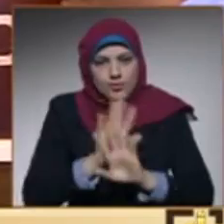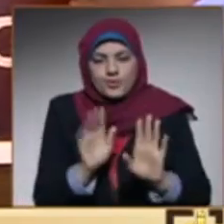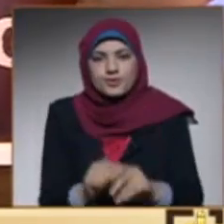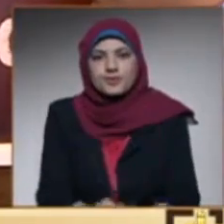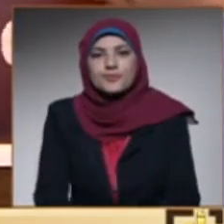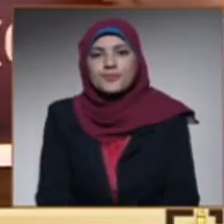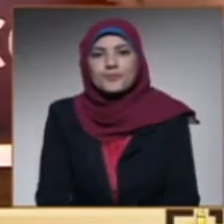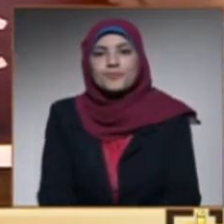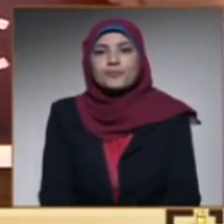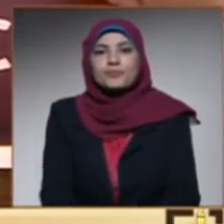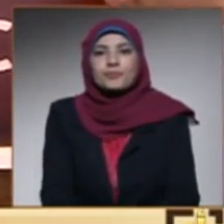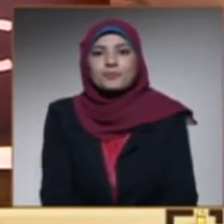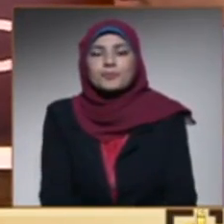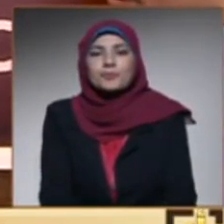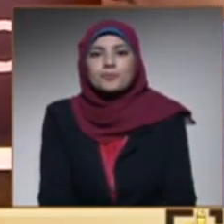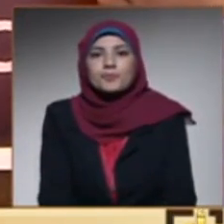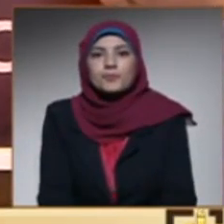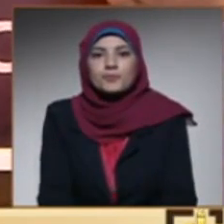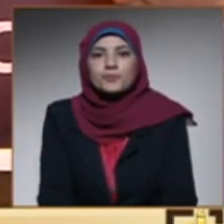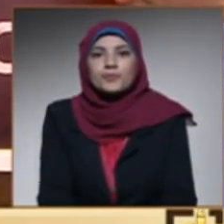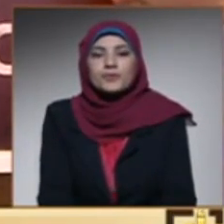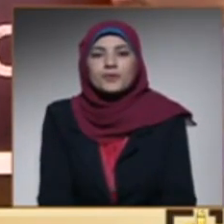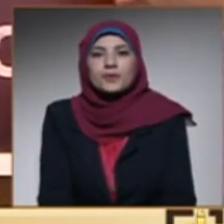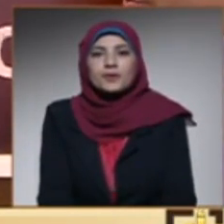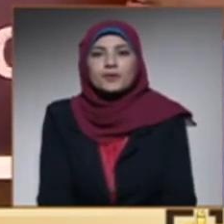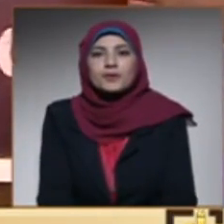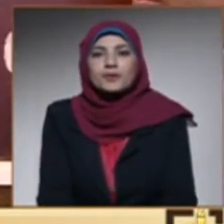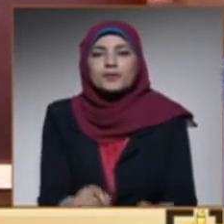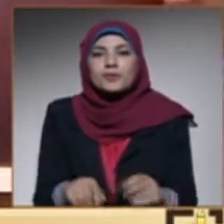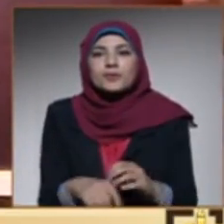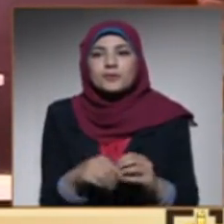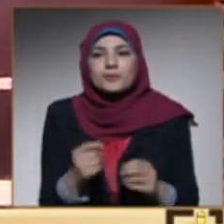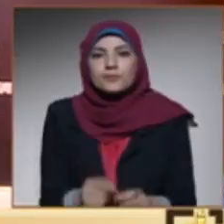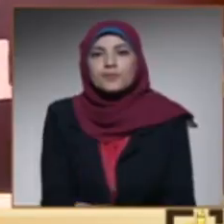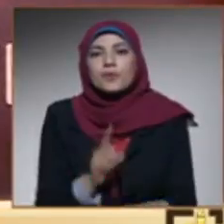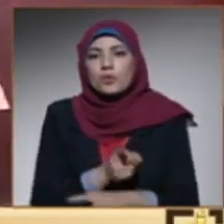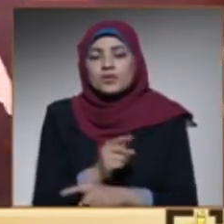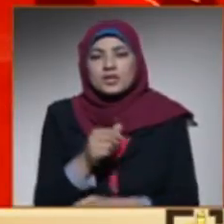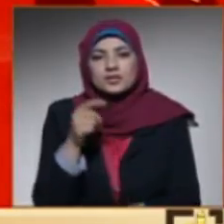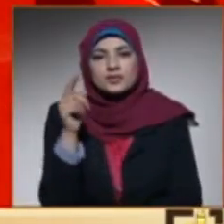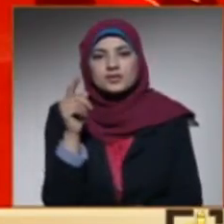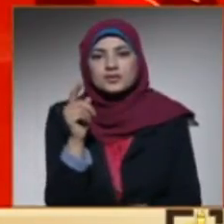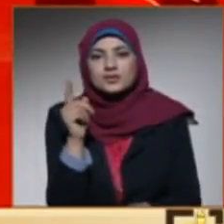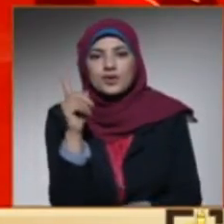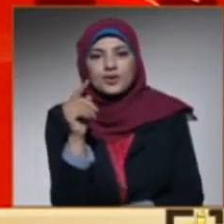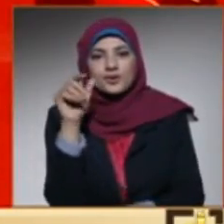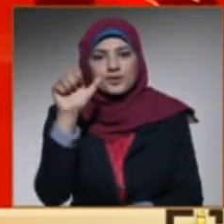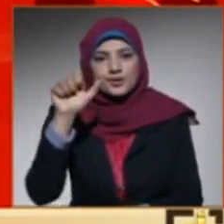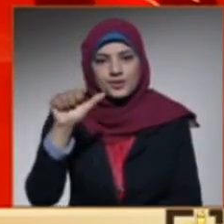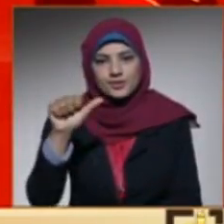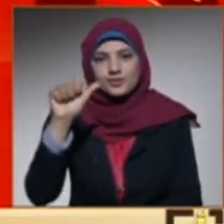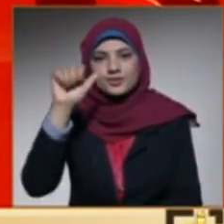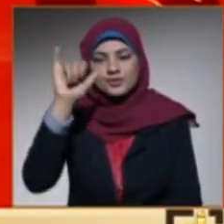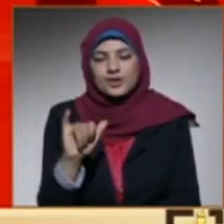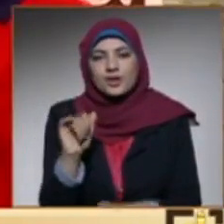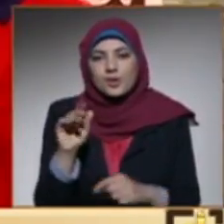هو دلوقتي بيشكر اللي قايمين على الفكره اللي هو استاذ رضا وكان في استاذ نبيل علي. انت بقالك قد